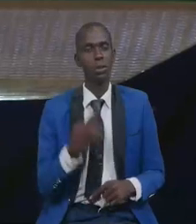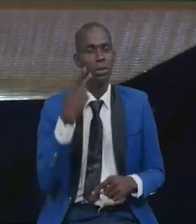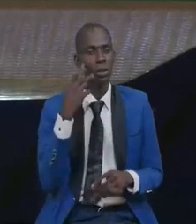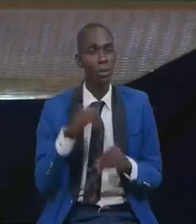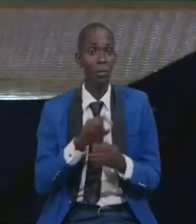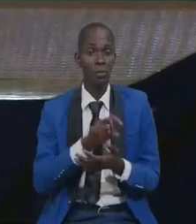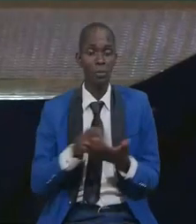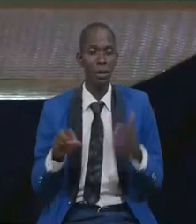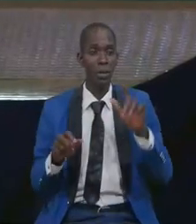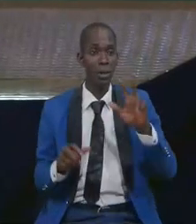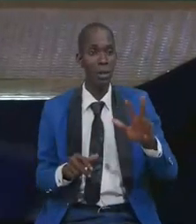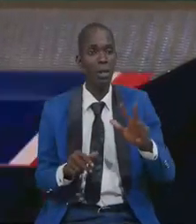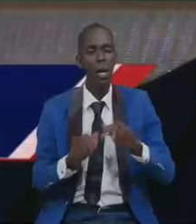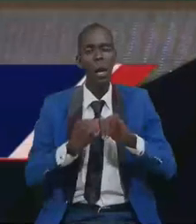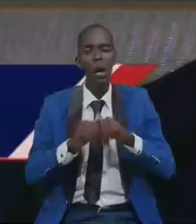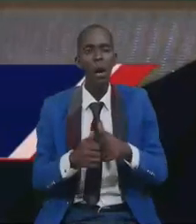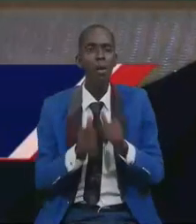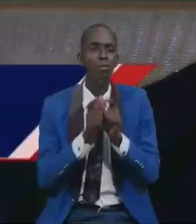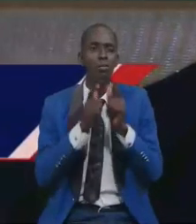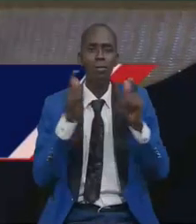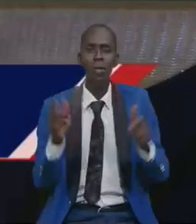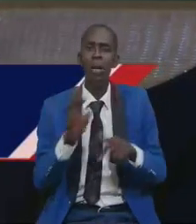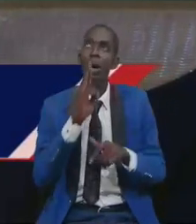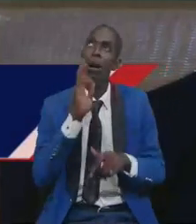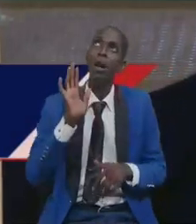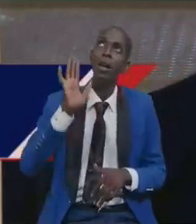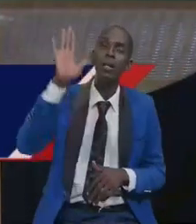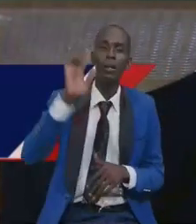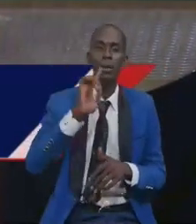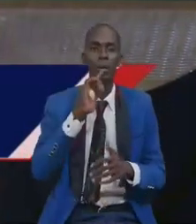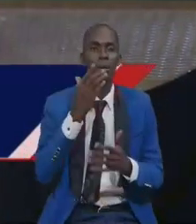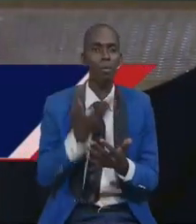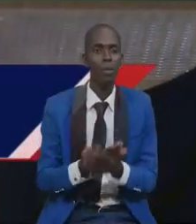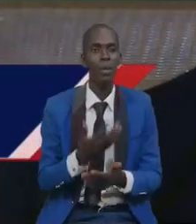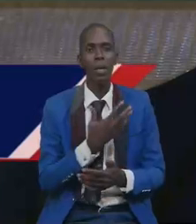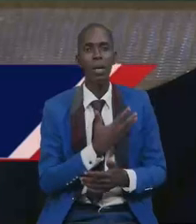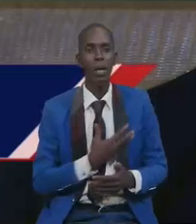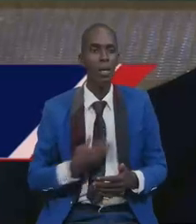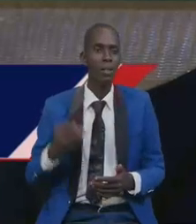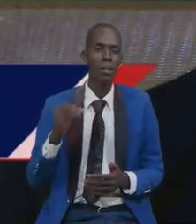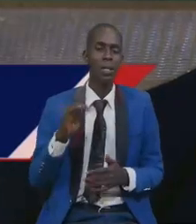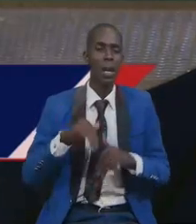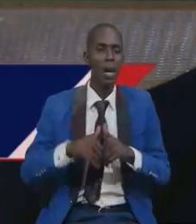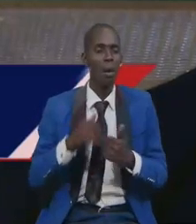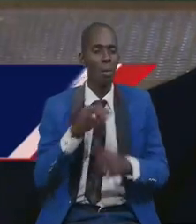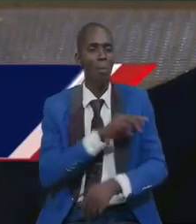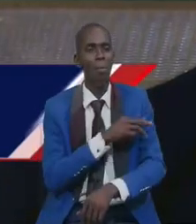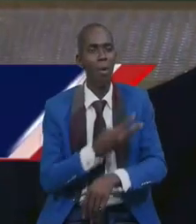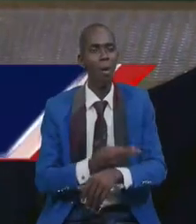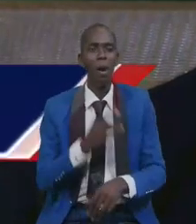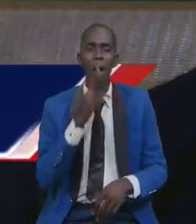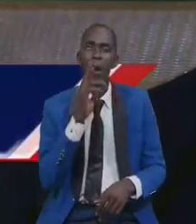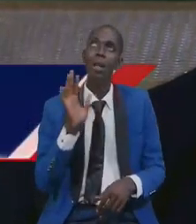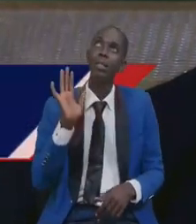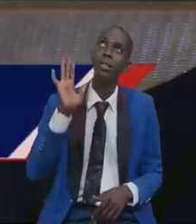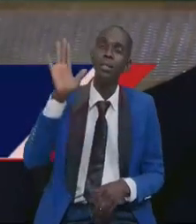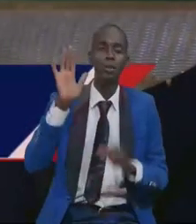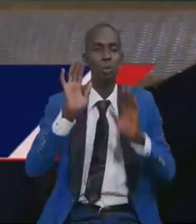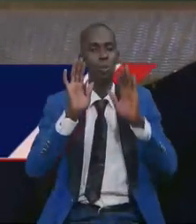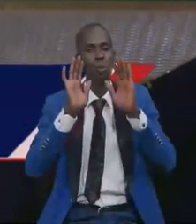grands. Il parle de Dieu, que ces signes sont grands, que ces prodiges sont puissants.